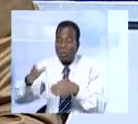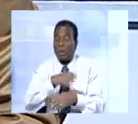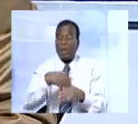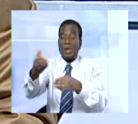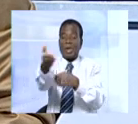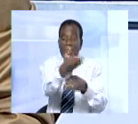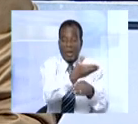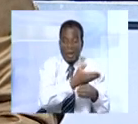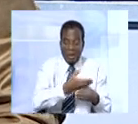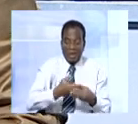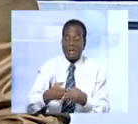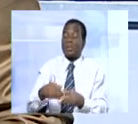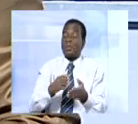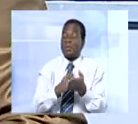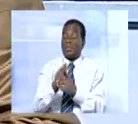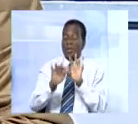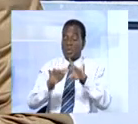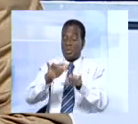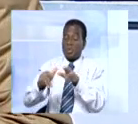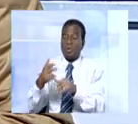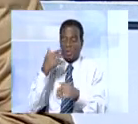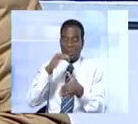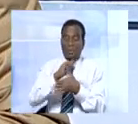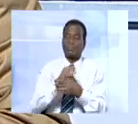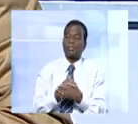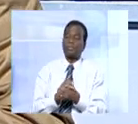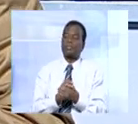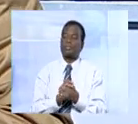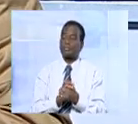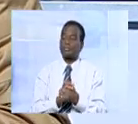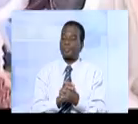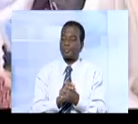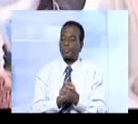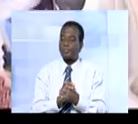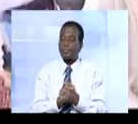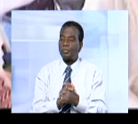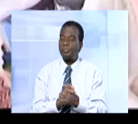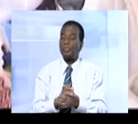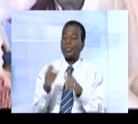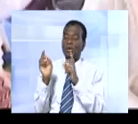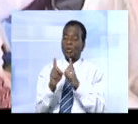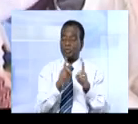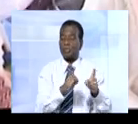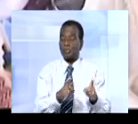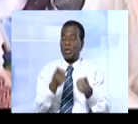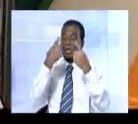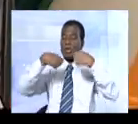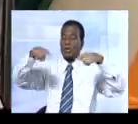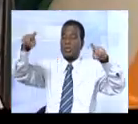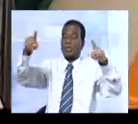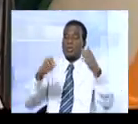jours à venir, bien sûr, pour satisfaire ces populations. Thérèse Tapeyoboué. Les mesures annoncées par Nassene